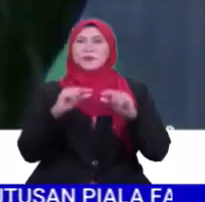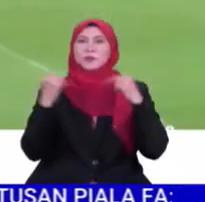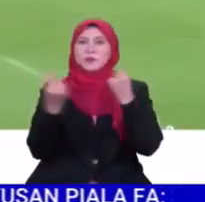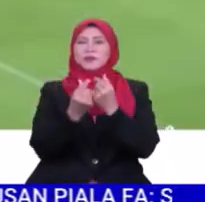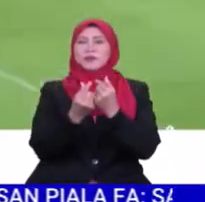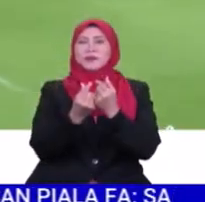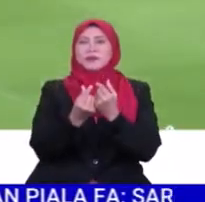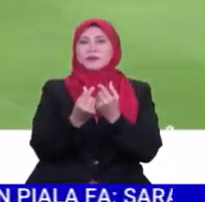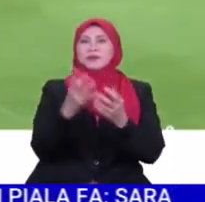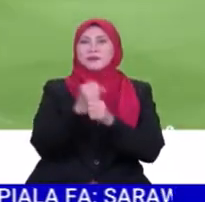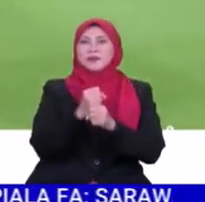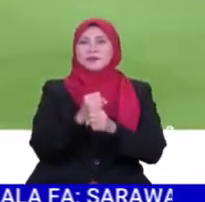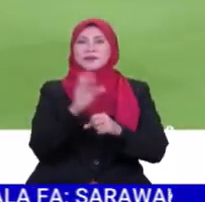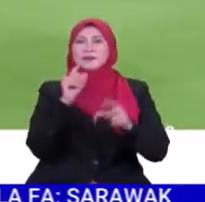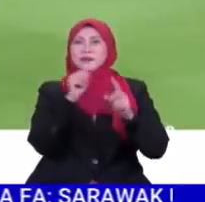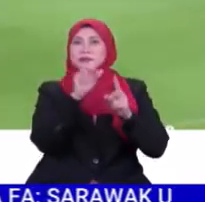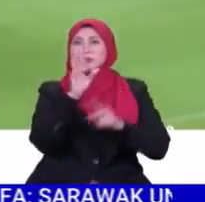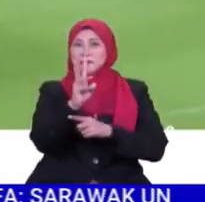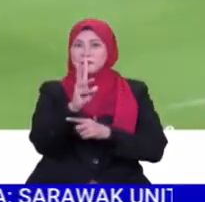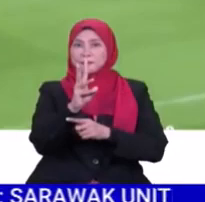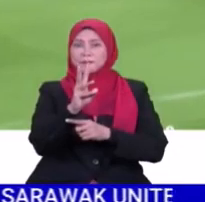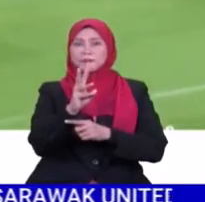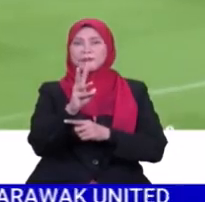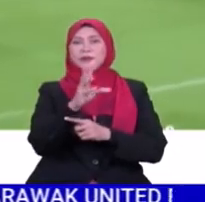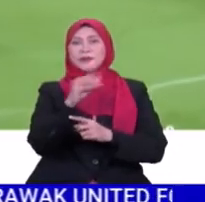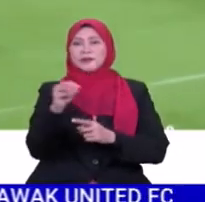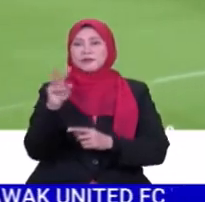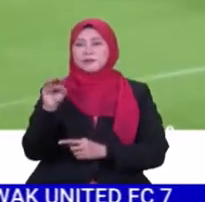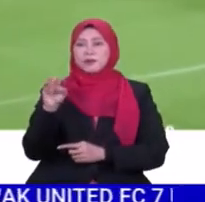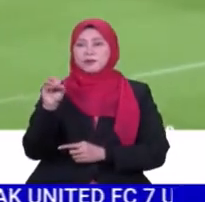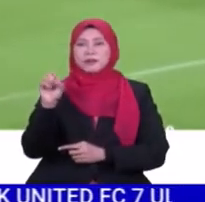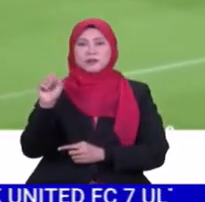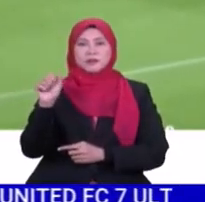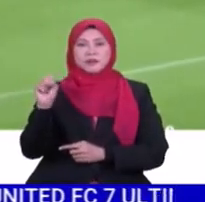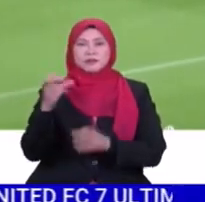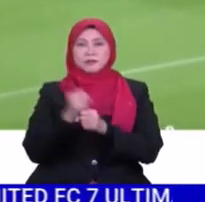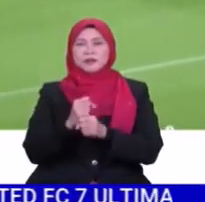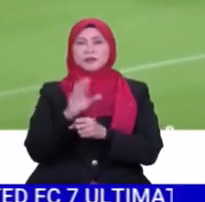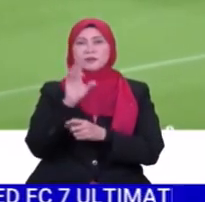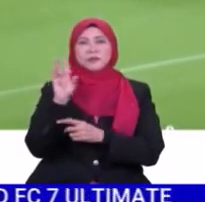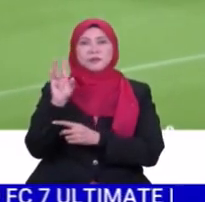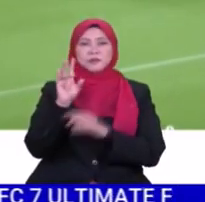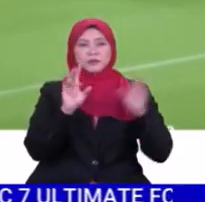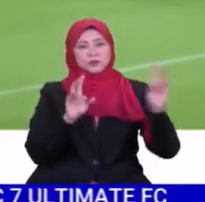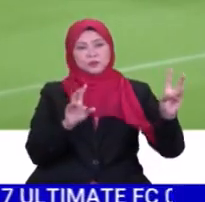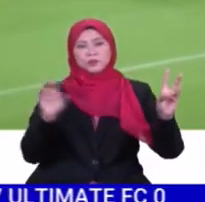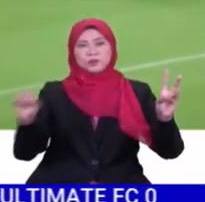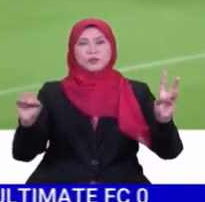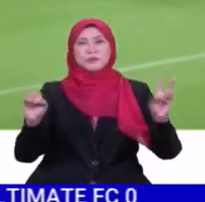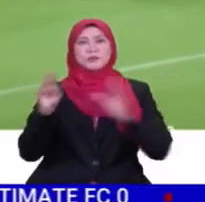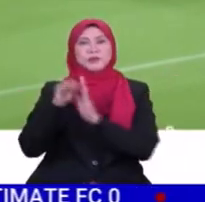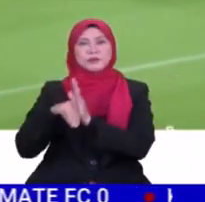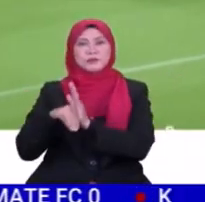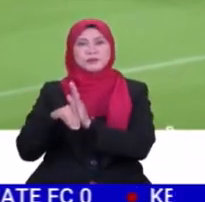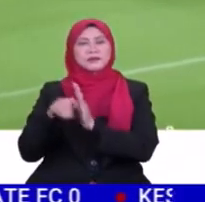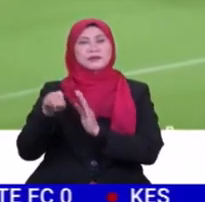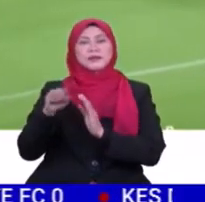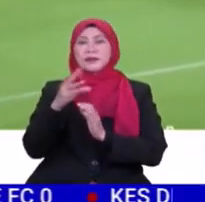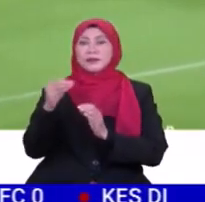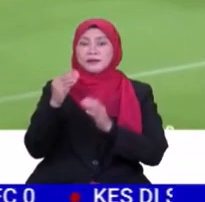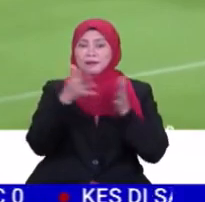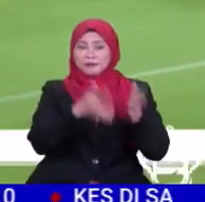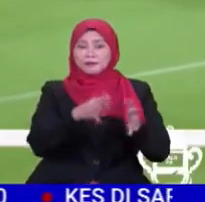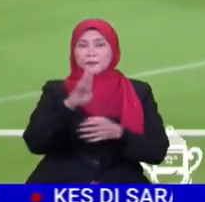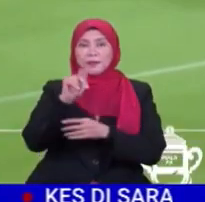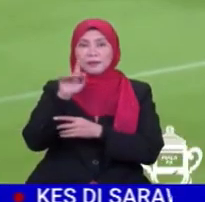Pulau meledak gol keenam rumah sebelum moustache DB menjadikan kedudukan 70 pada menit ke-70 Baki 3